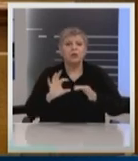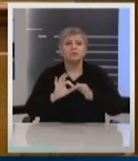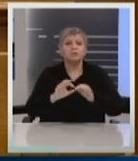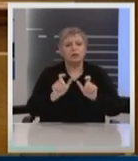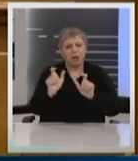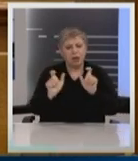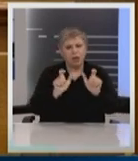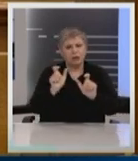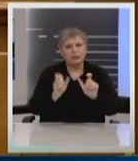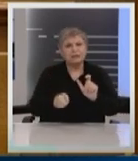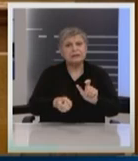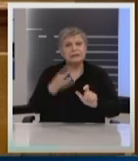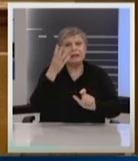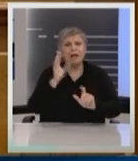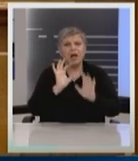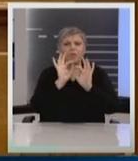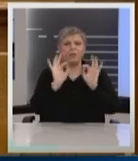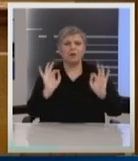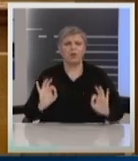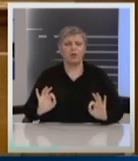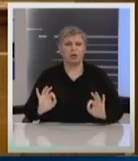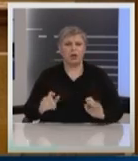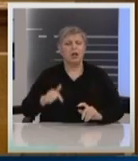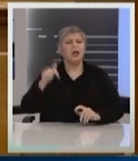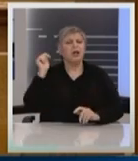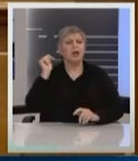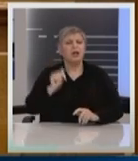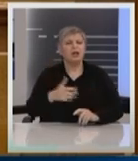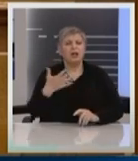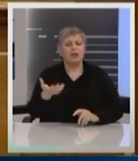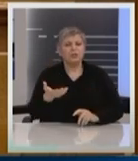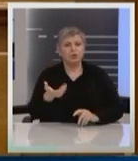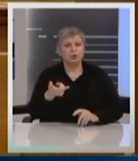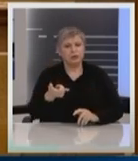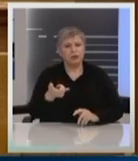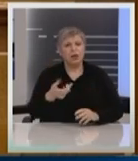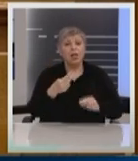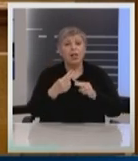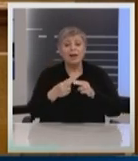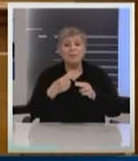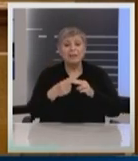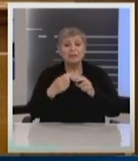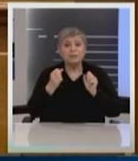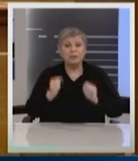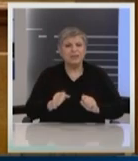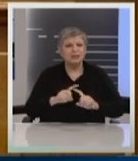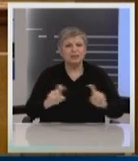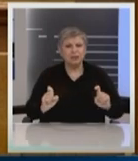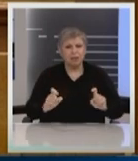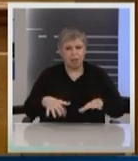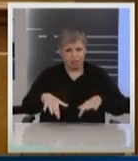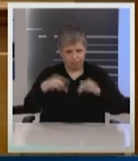Νόβα Μακεδονία. Ποια είναι η επίσημη θέση της κυβέρνησης? Γιατί λένε ότι θα ξεκινήσουν διαβουλεύσεις. Όταν